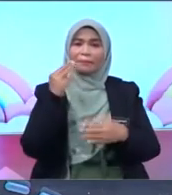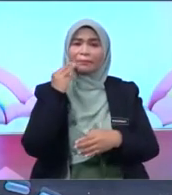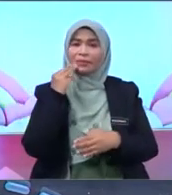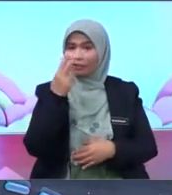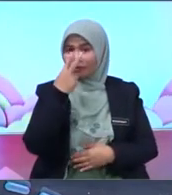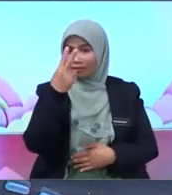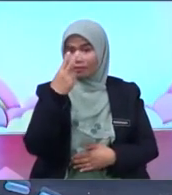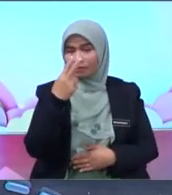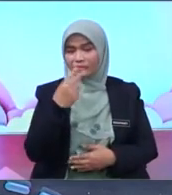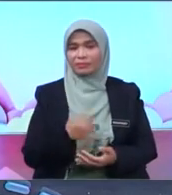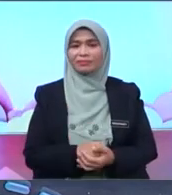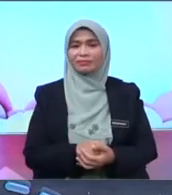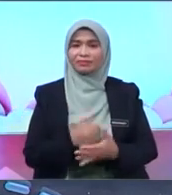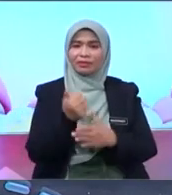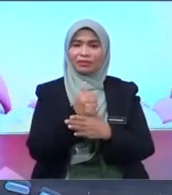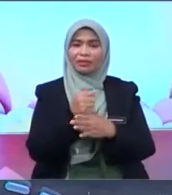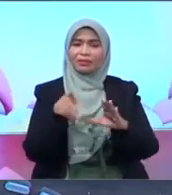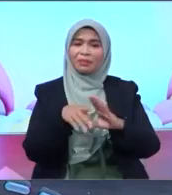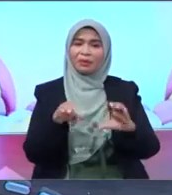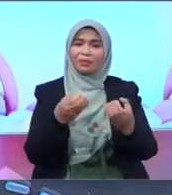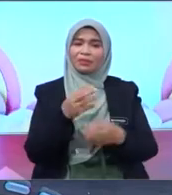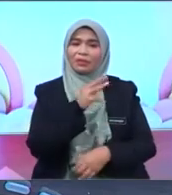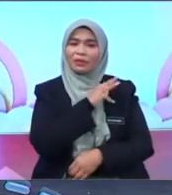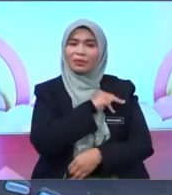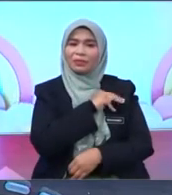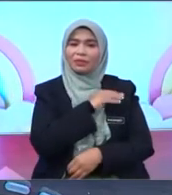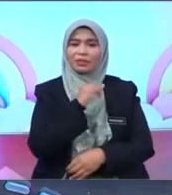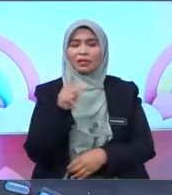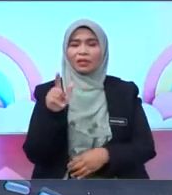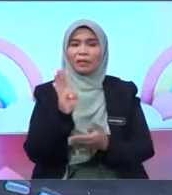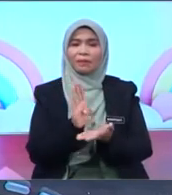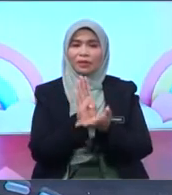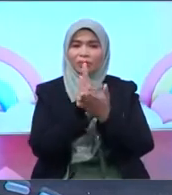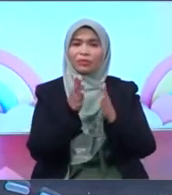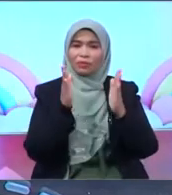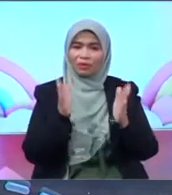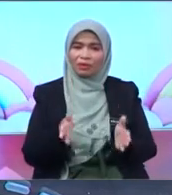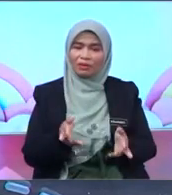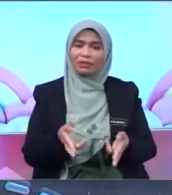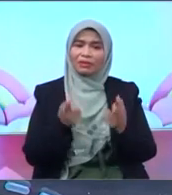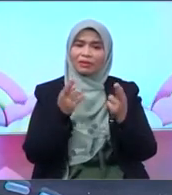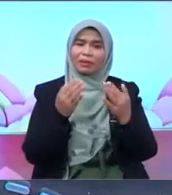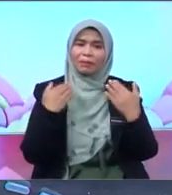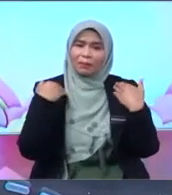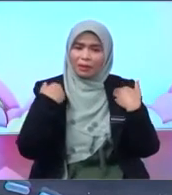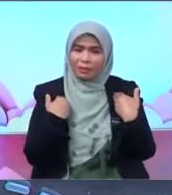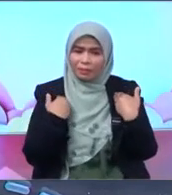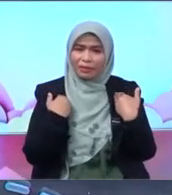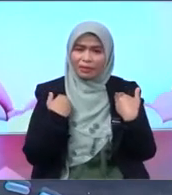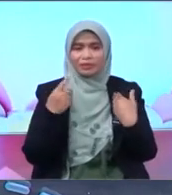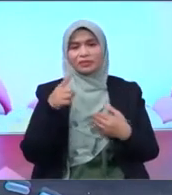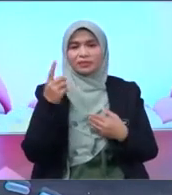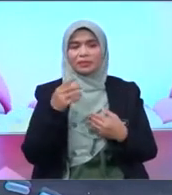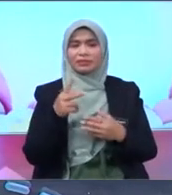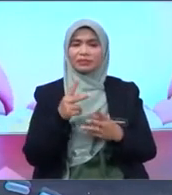cekgu antara perbuatan morelli ilah dengan kita membantu orang meringankan beban seseorang Setia Seberkas sih